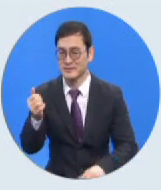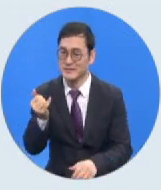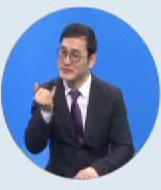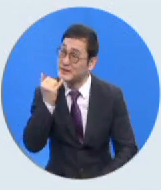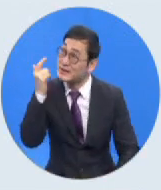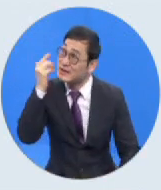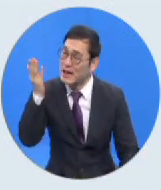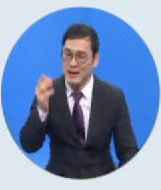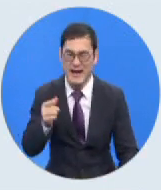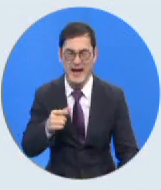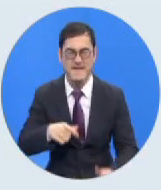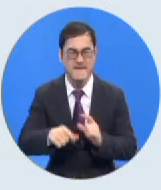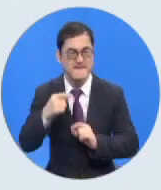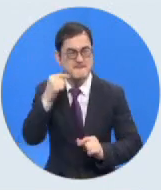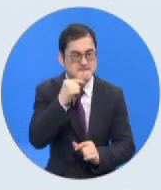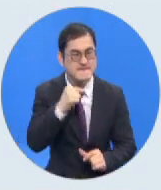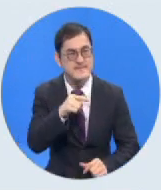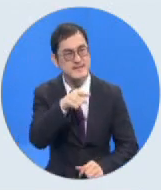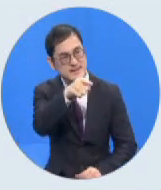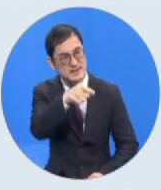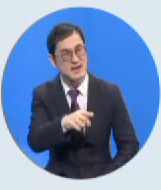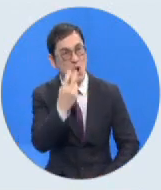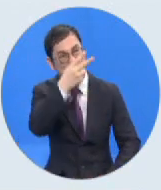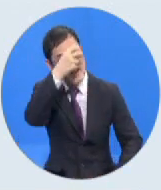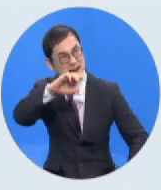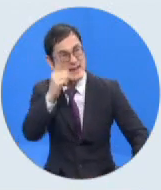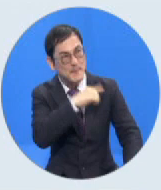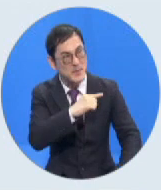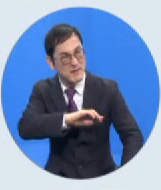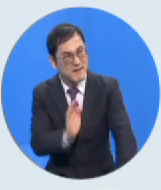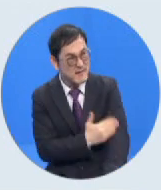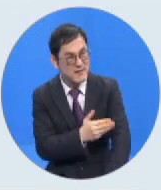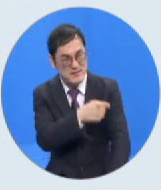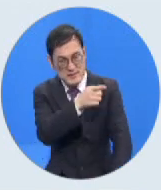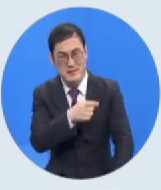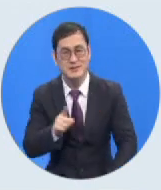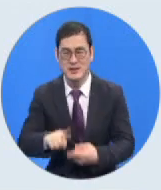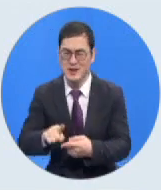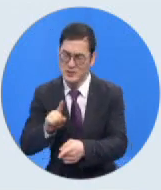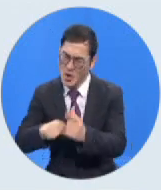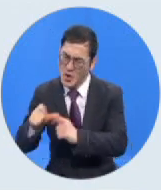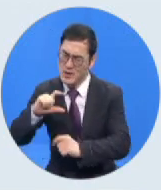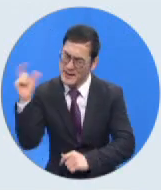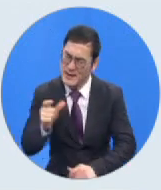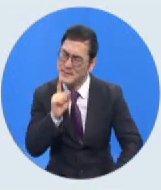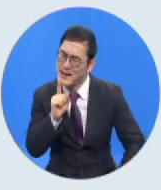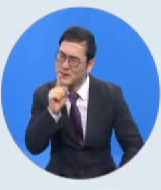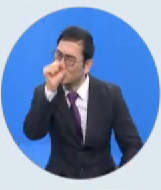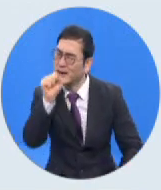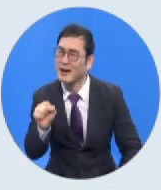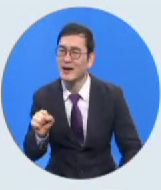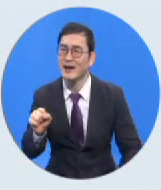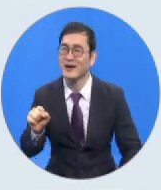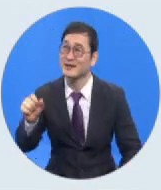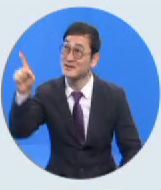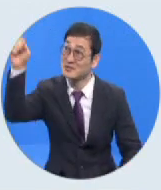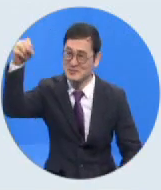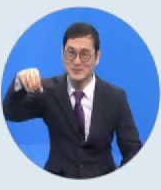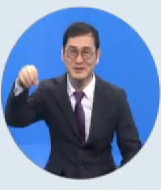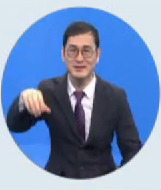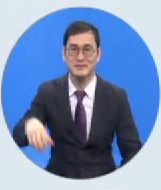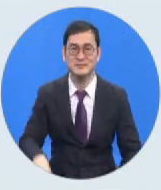구도가 진작 만들어졌어야 된다, 이렇게 이제 대화를 나눴다는 겁니다. 그리고 나서 나흘 뒤에 문재인